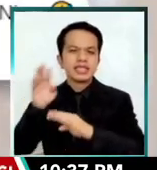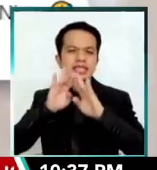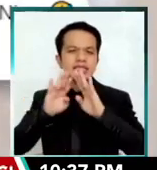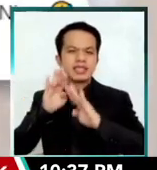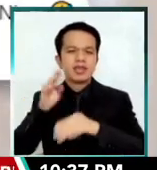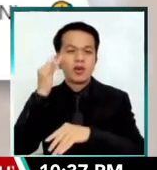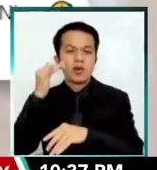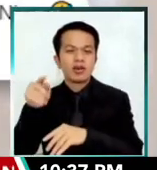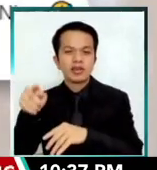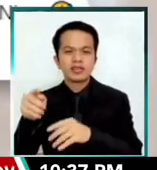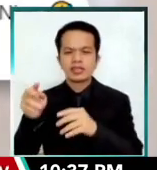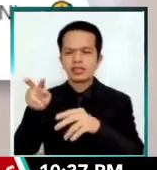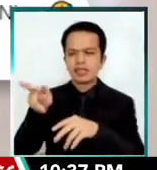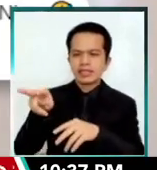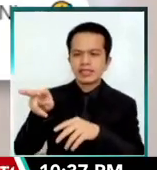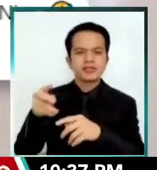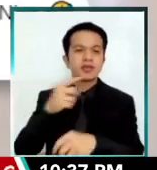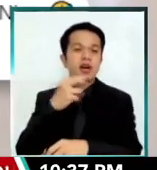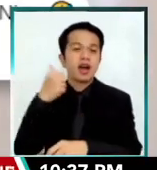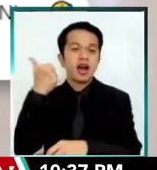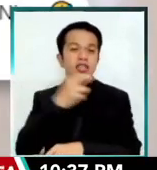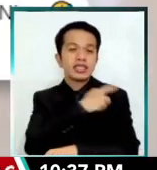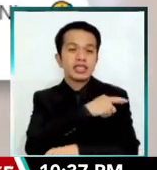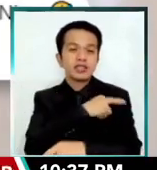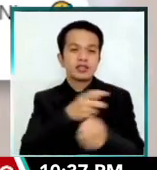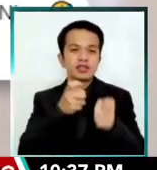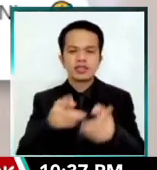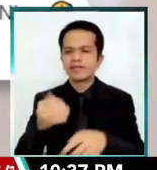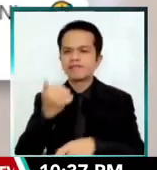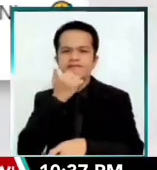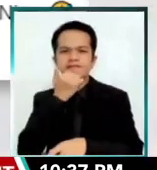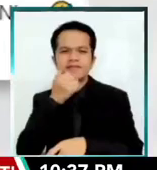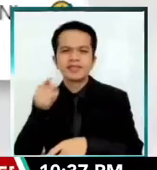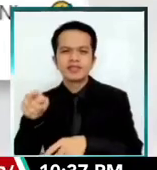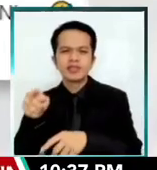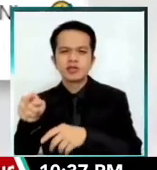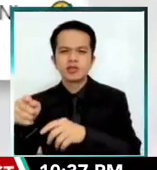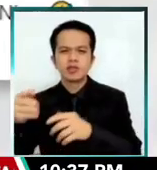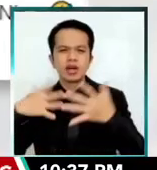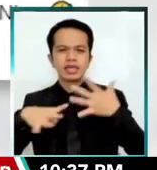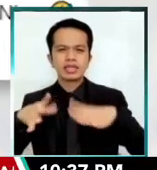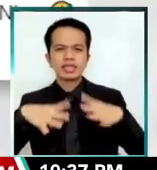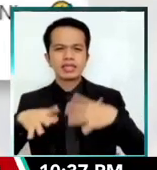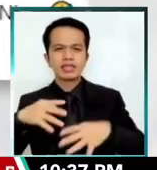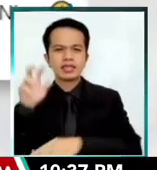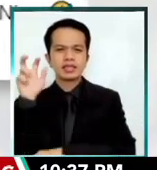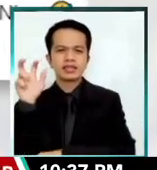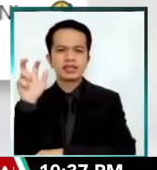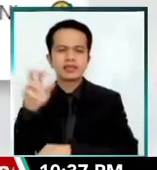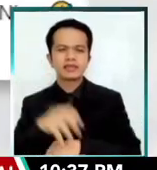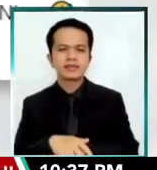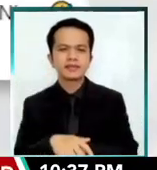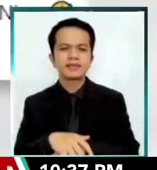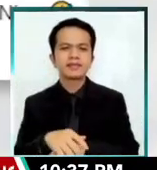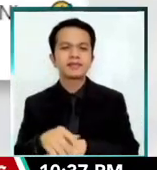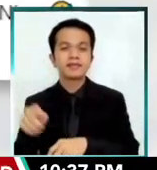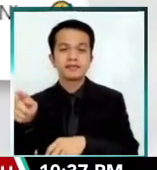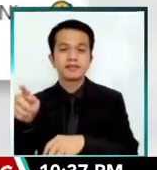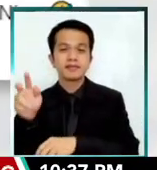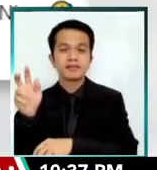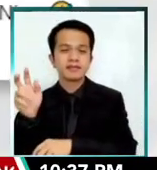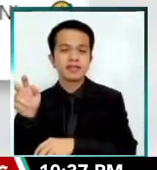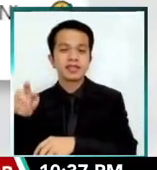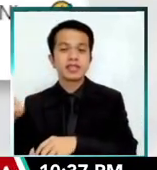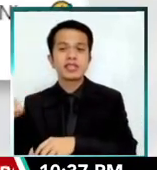mga deboto. Mali raw ang paggamit sa vestments ng poong Santo Niño. Tugon naman ni Joy at ng designer, kapwa deboto raw sila